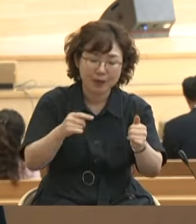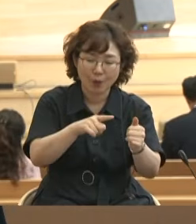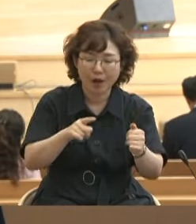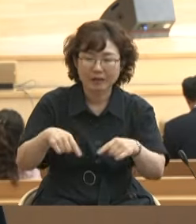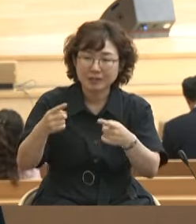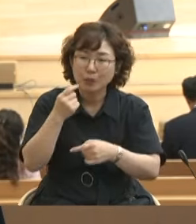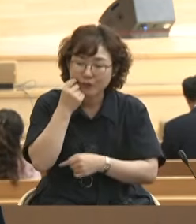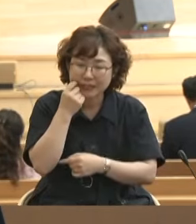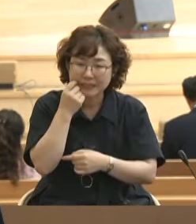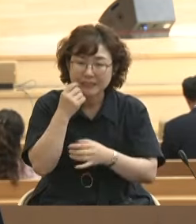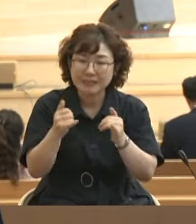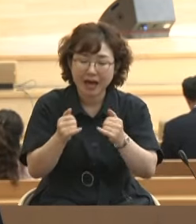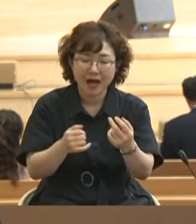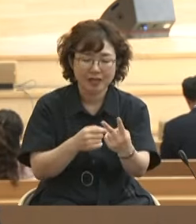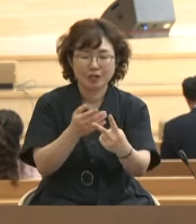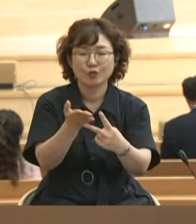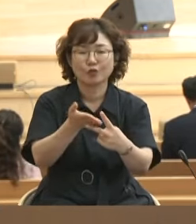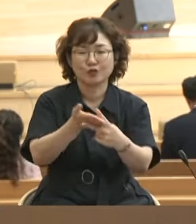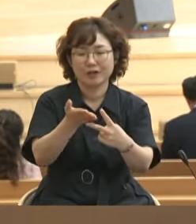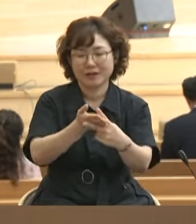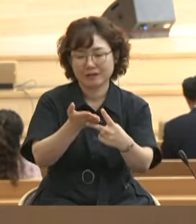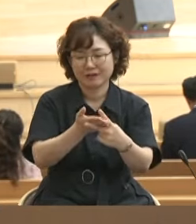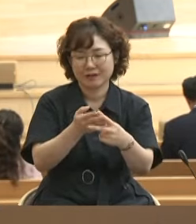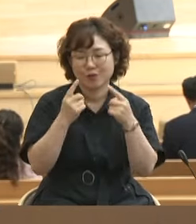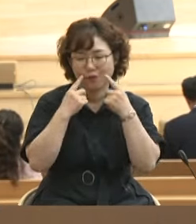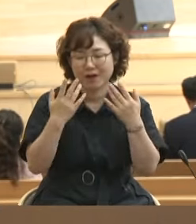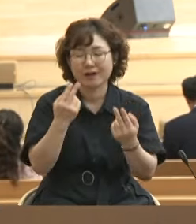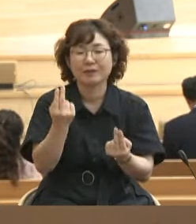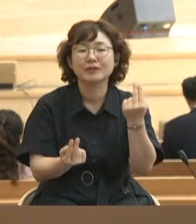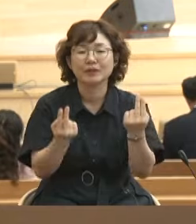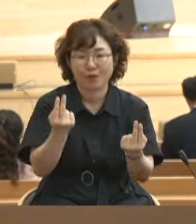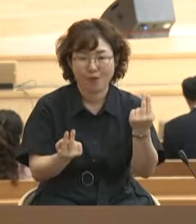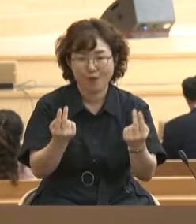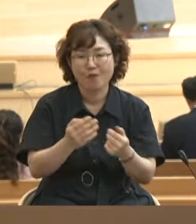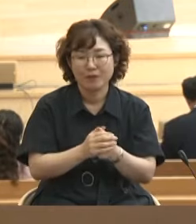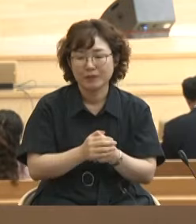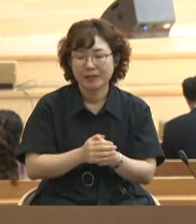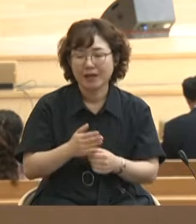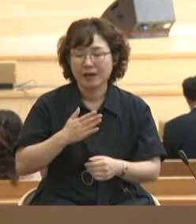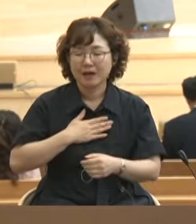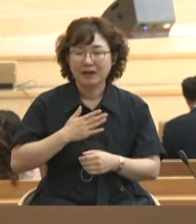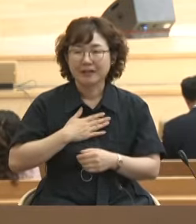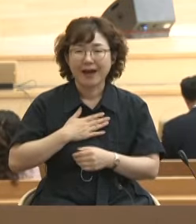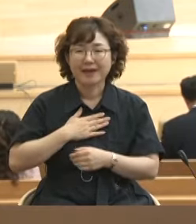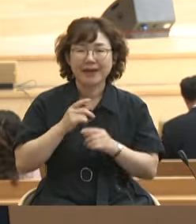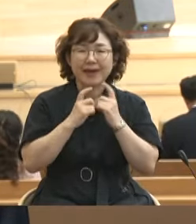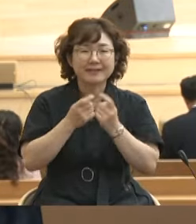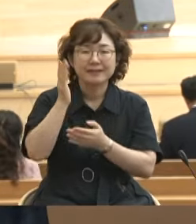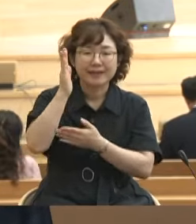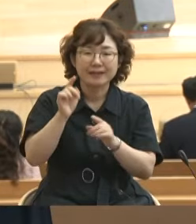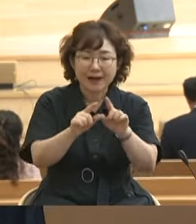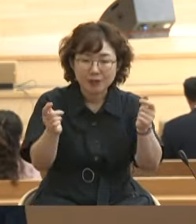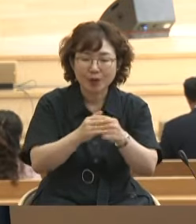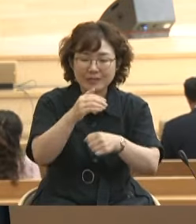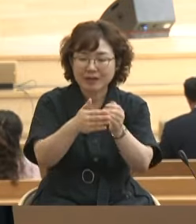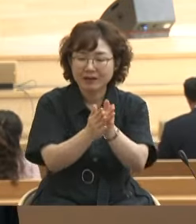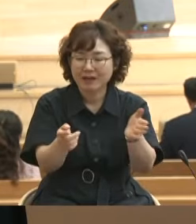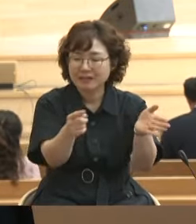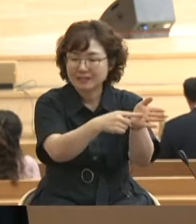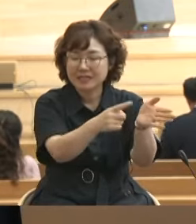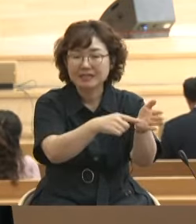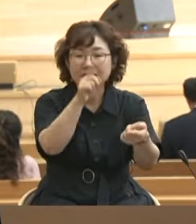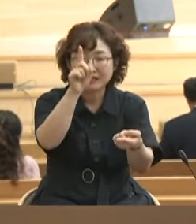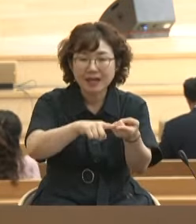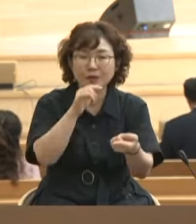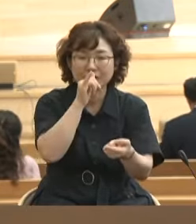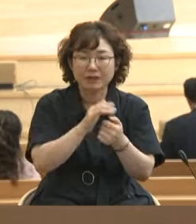못한 자가 정확하게 비교되어 나옵니다. 이 목사의 설교로 듣지 말고 성경을 그대로 봐야 돼.